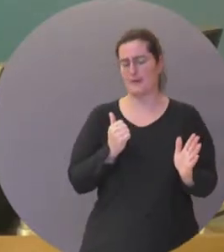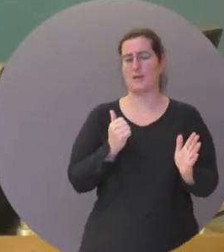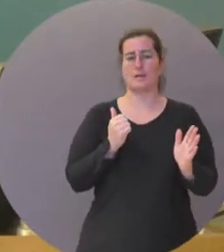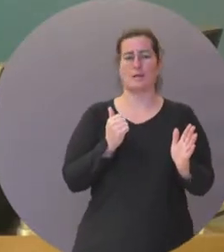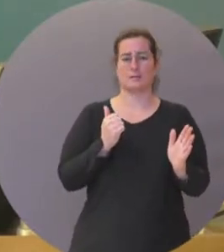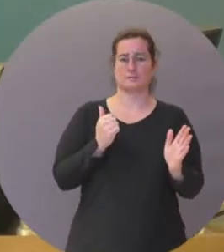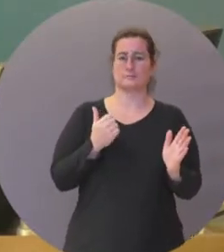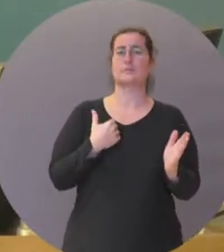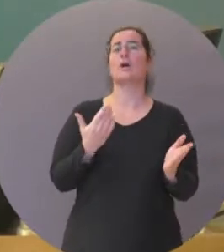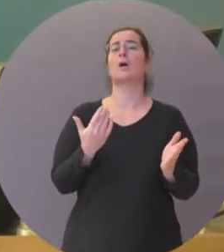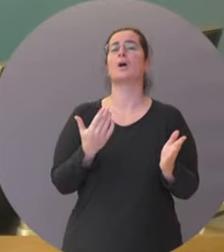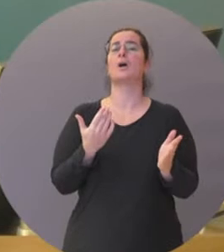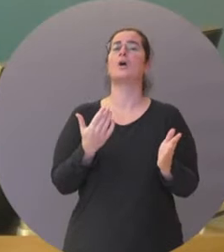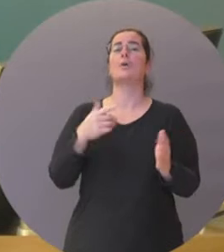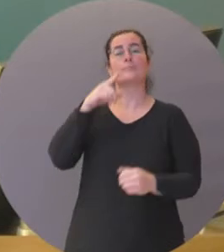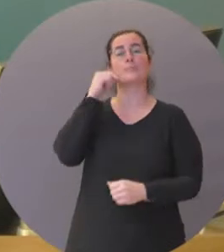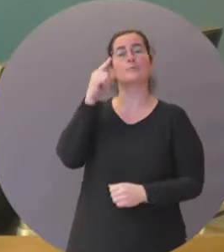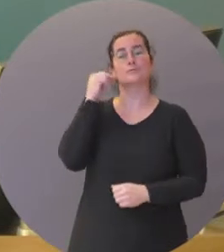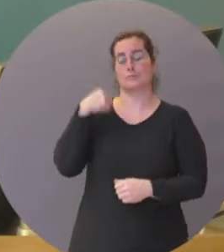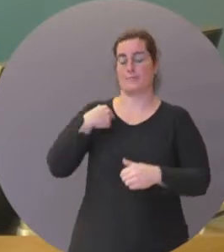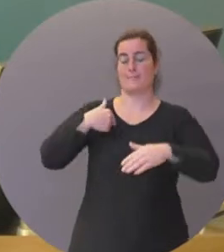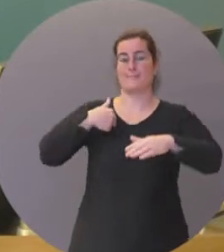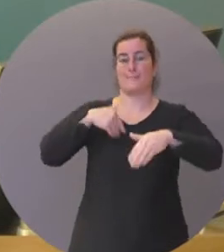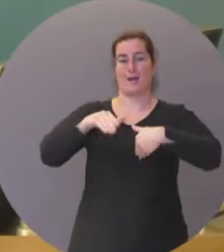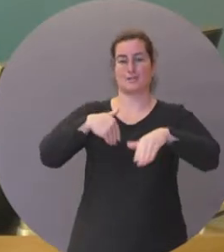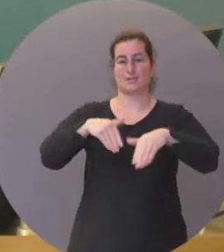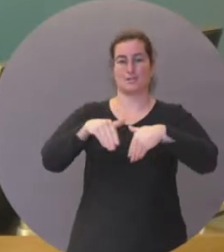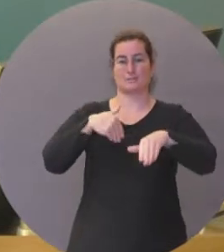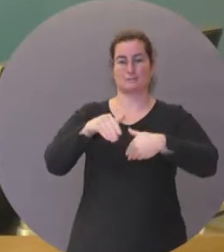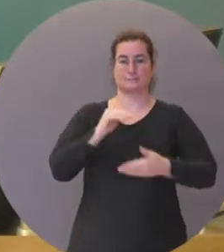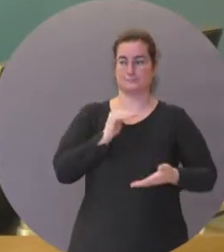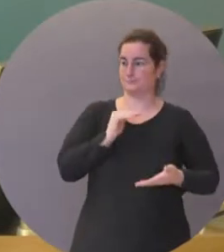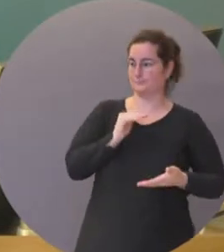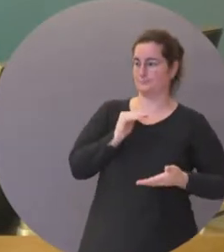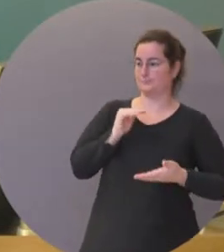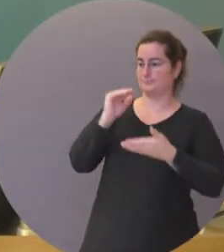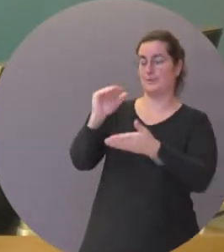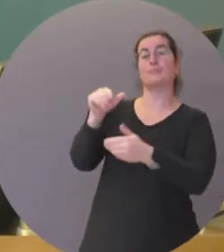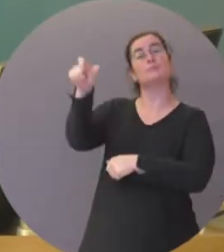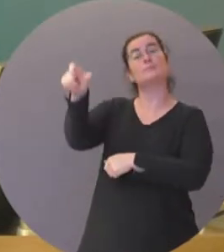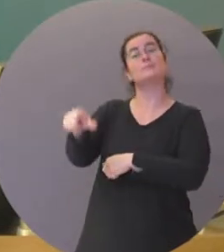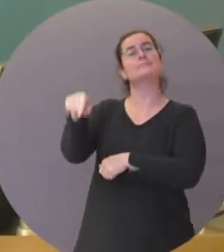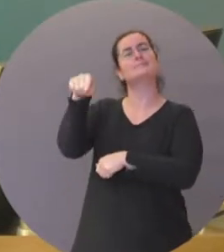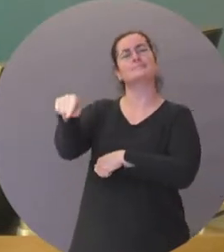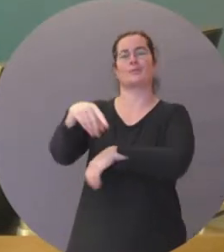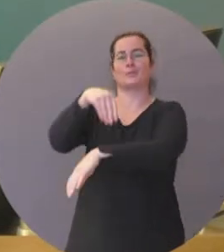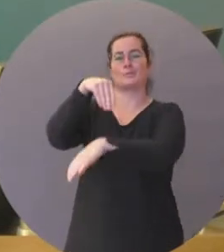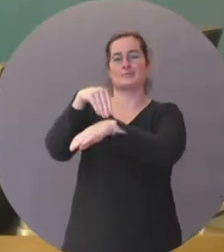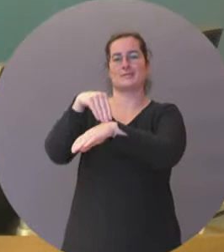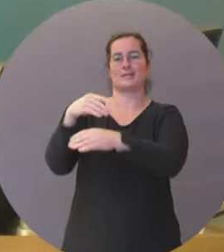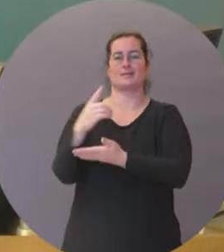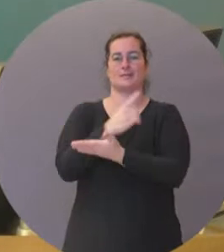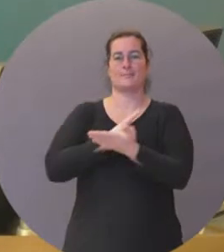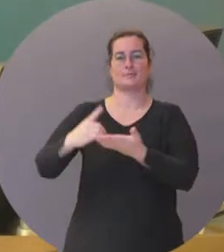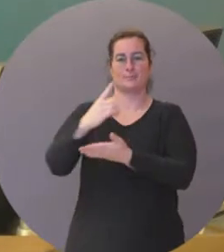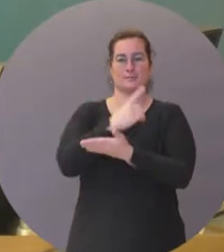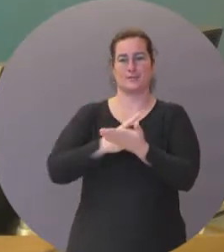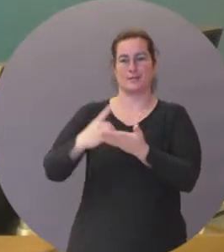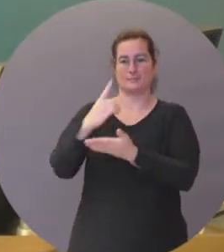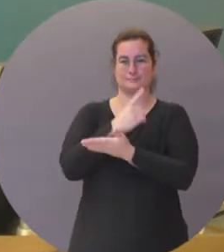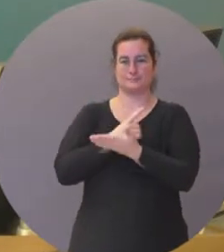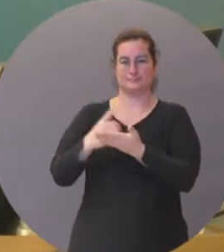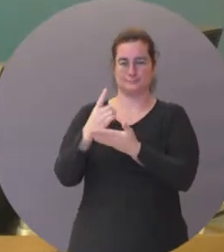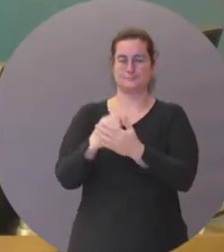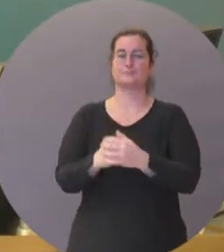Frédéric marche conseiller départemental la délégation